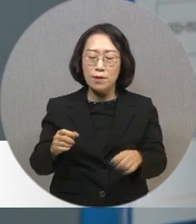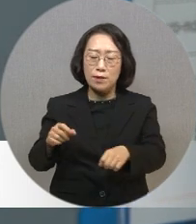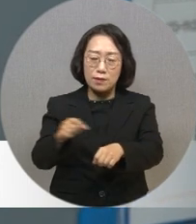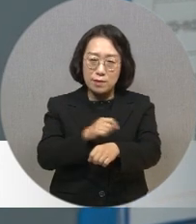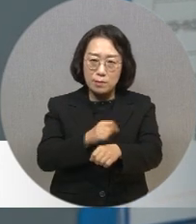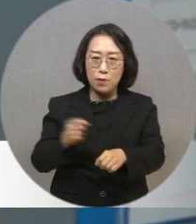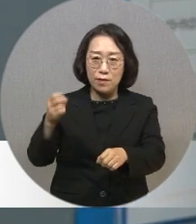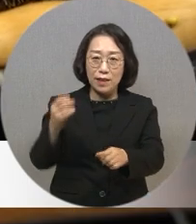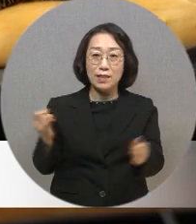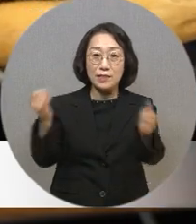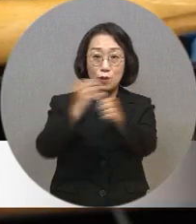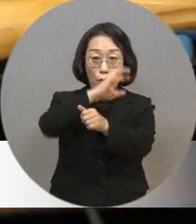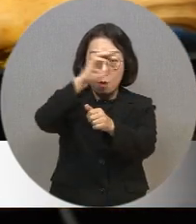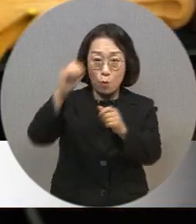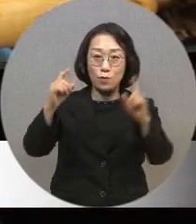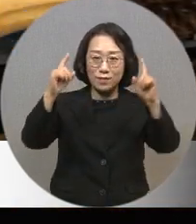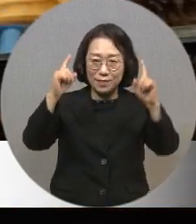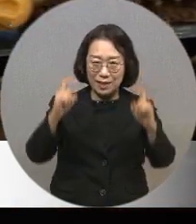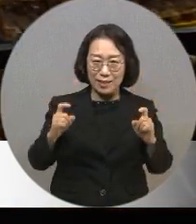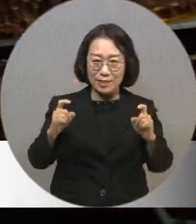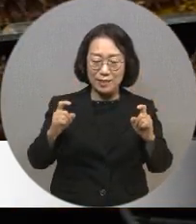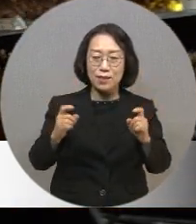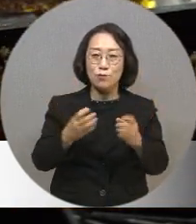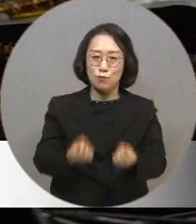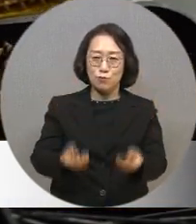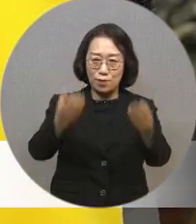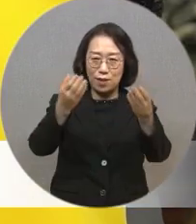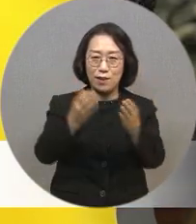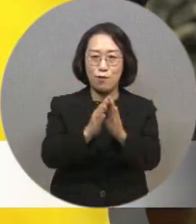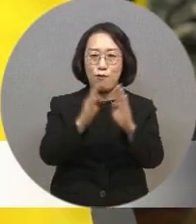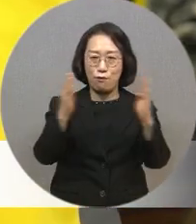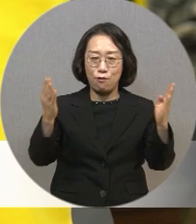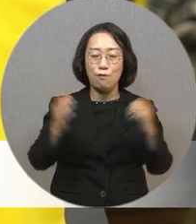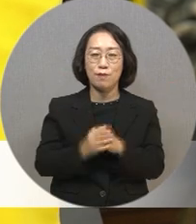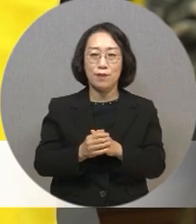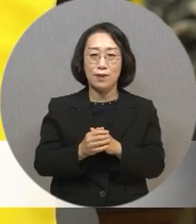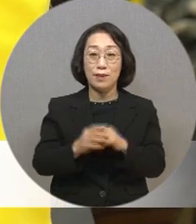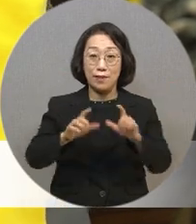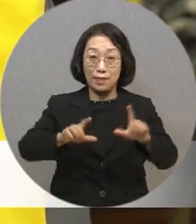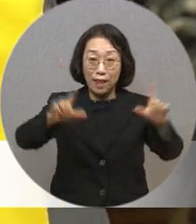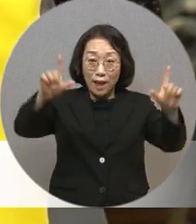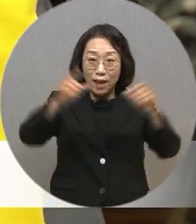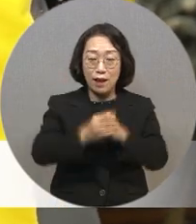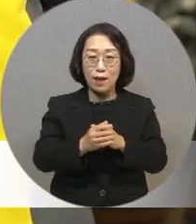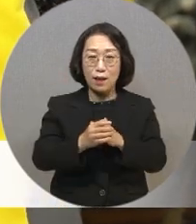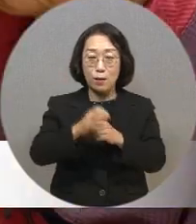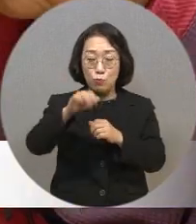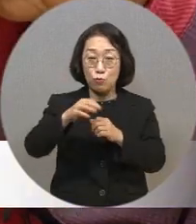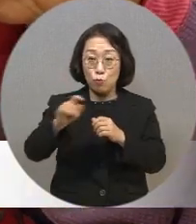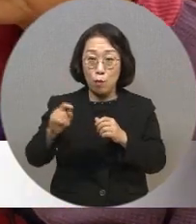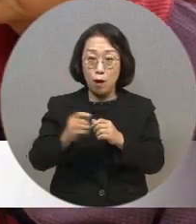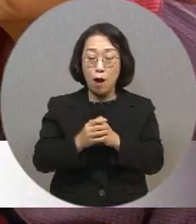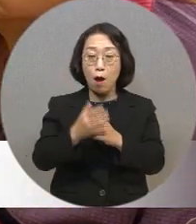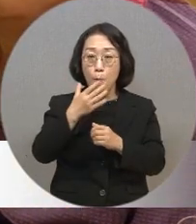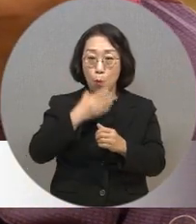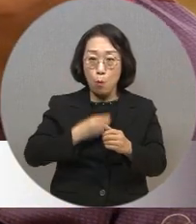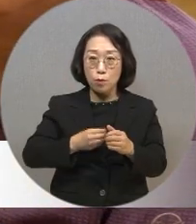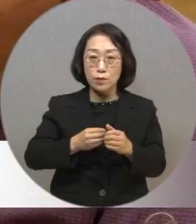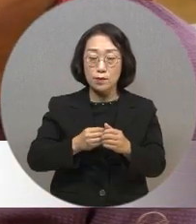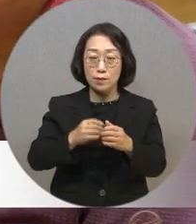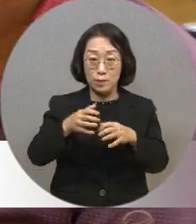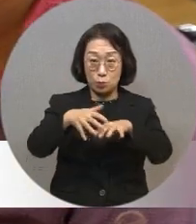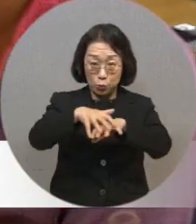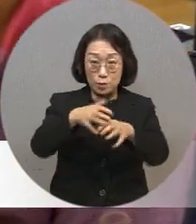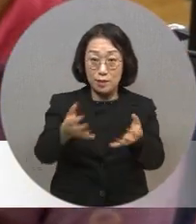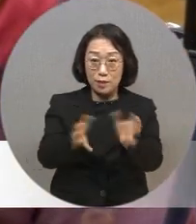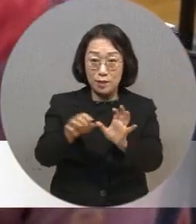웨딩 우정사진 촬영 행사를 진행했습니다. 이번 행사에는 무궁화복지 월드의 지원으로